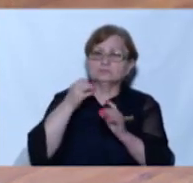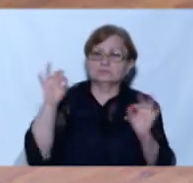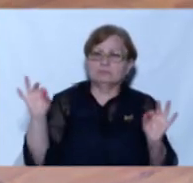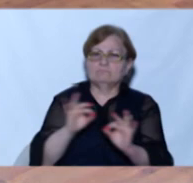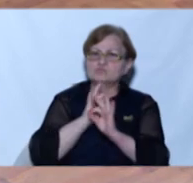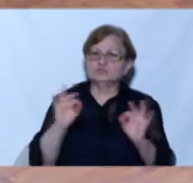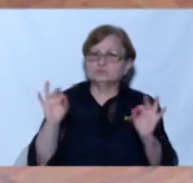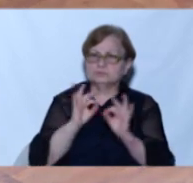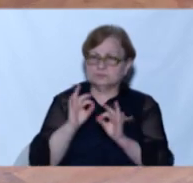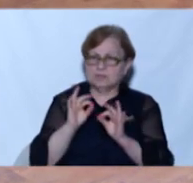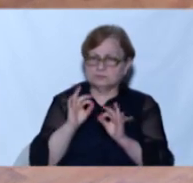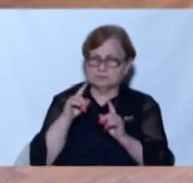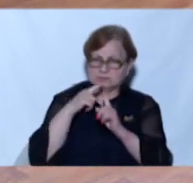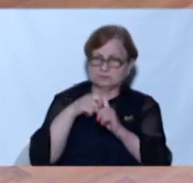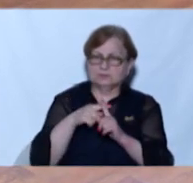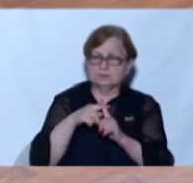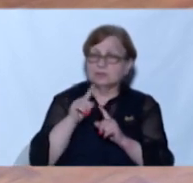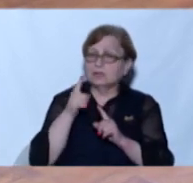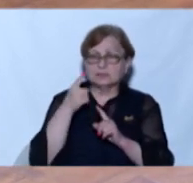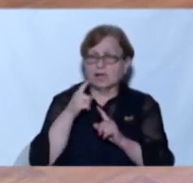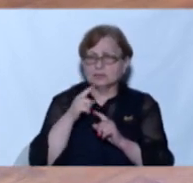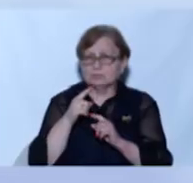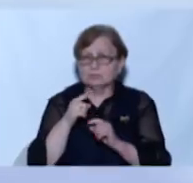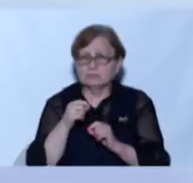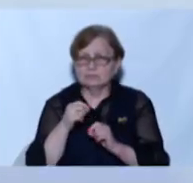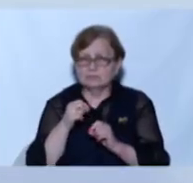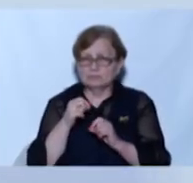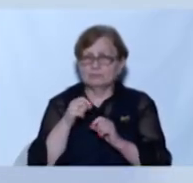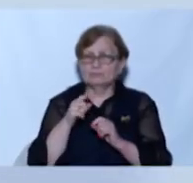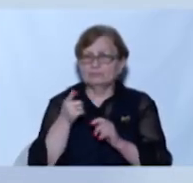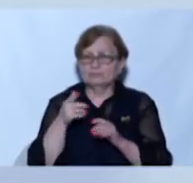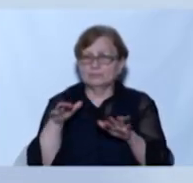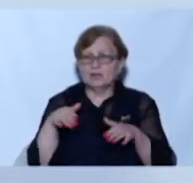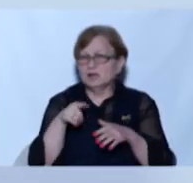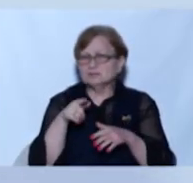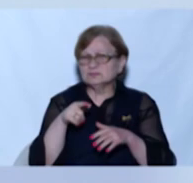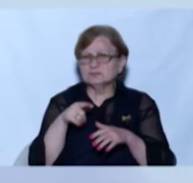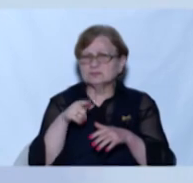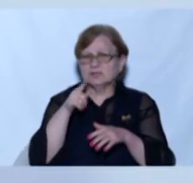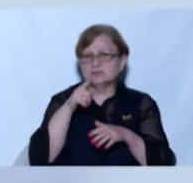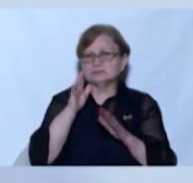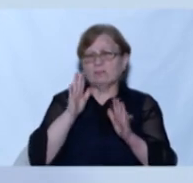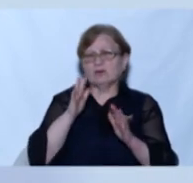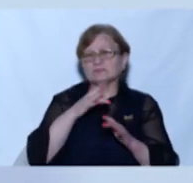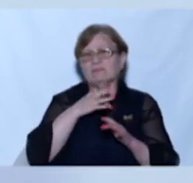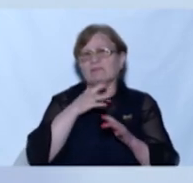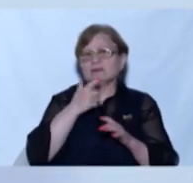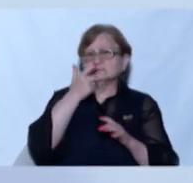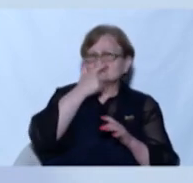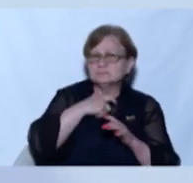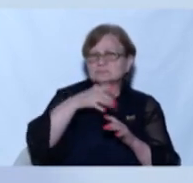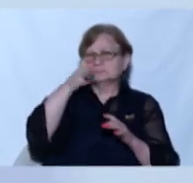თუ რატომ აკეთებს ამას. აი ეს არის ყველაზე მნიშვნელოვანი. ეს არ არის მხოლოდ ინტელექტუალი მწერალი,